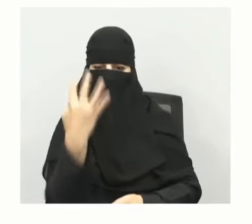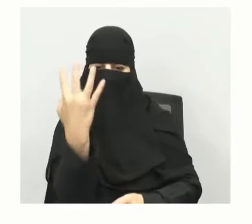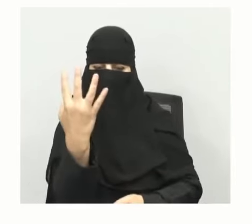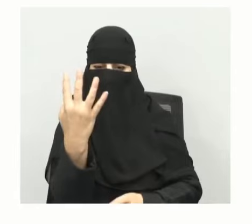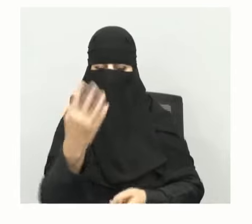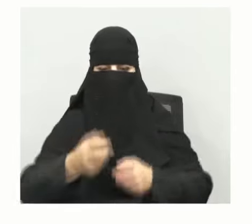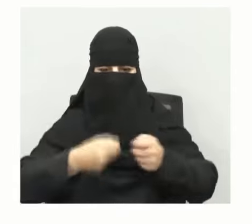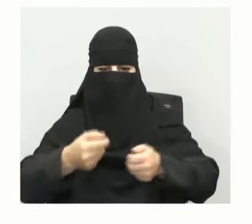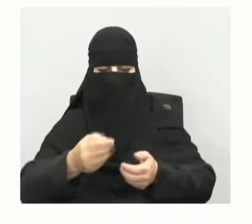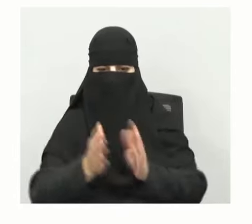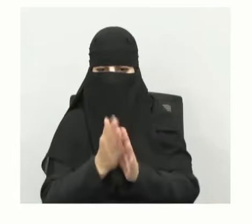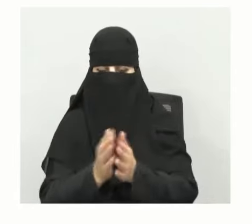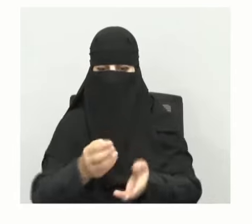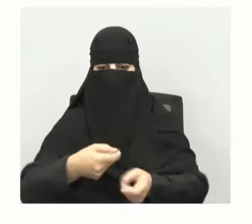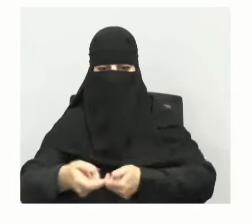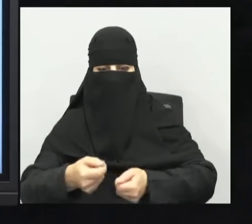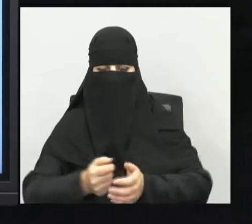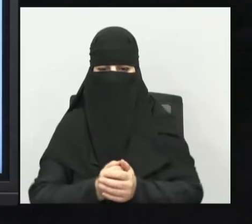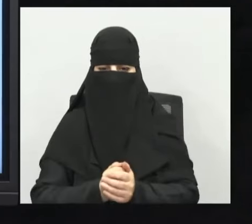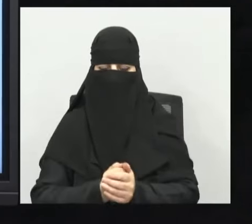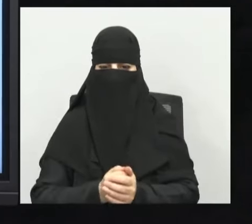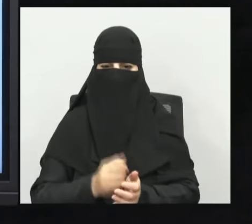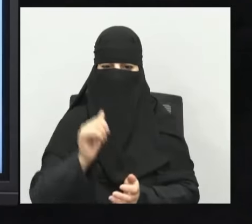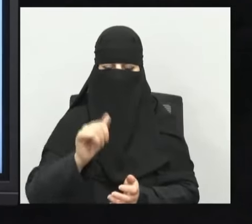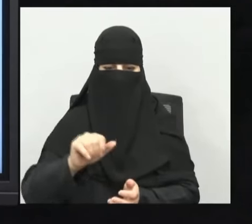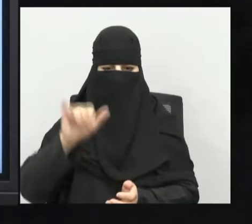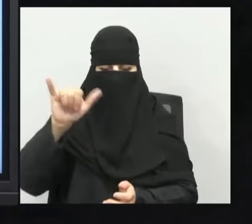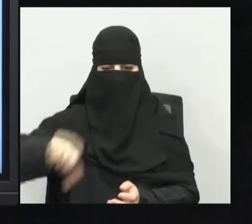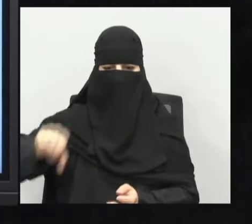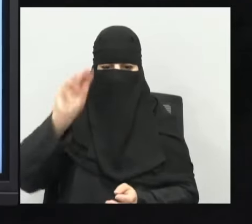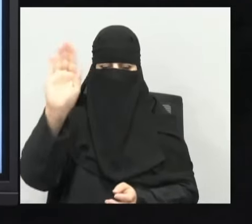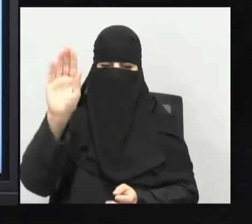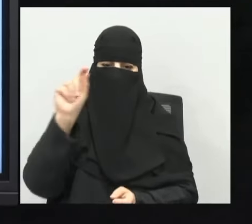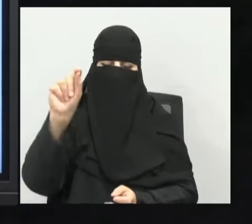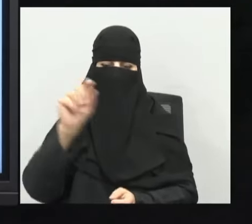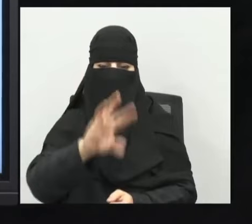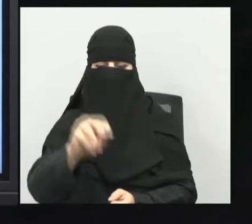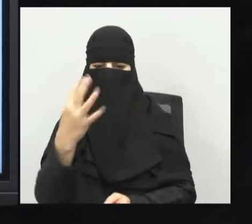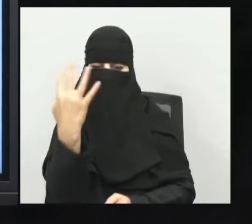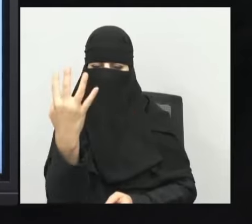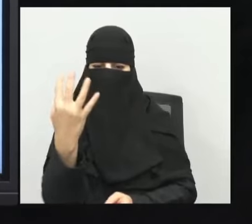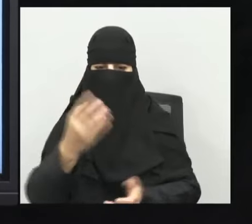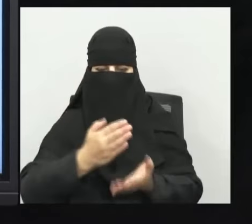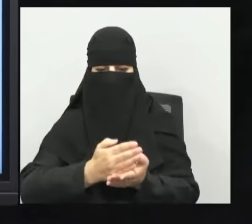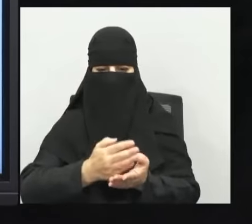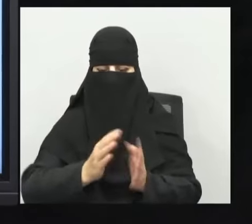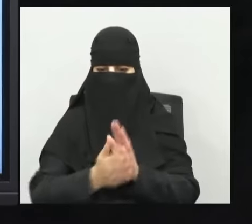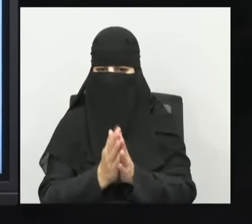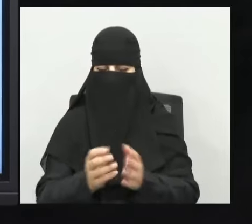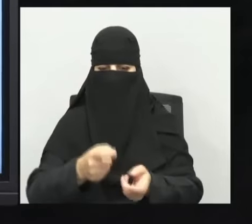تذاكر مجانيه يقول يوسف كم اشترى من تذكره اذا حصل على اربع تذاكر مجانيه